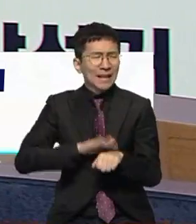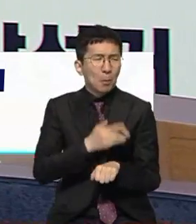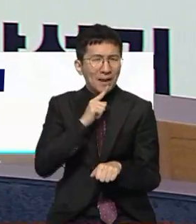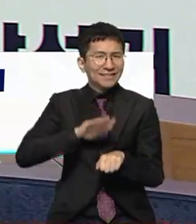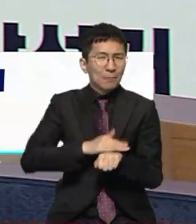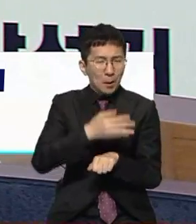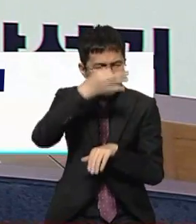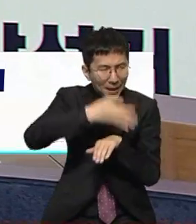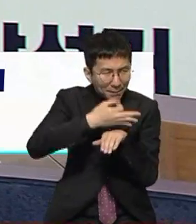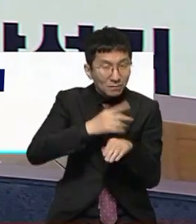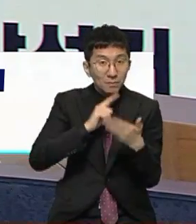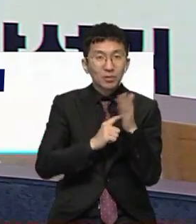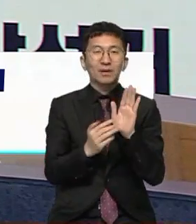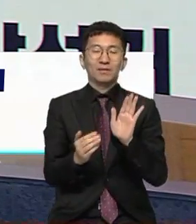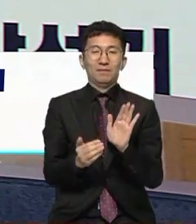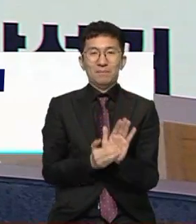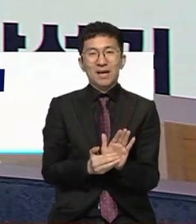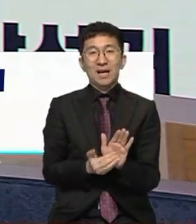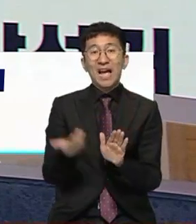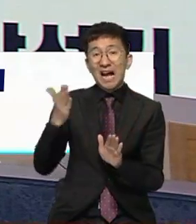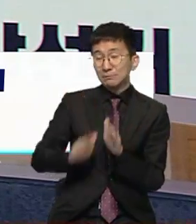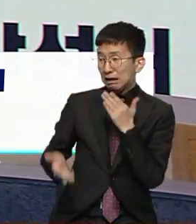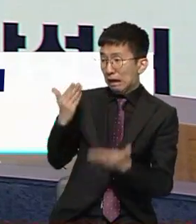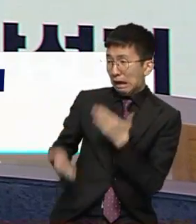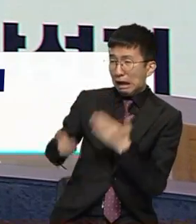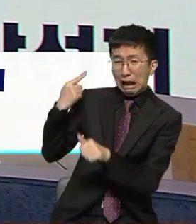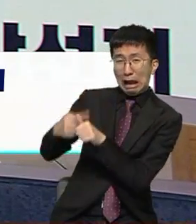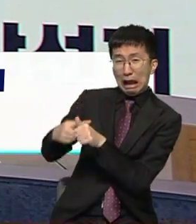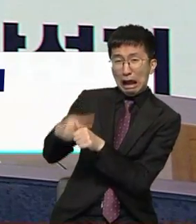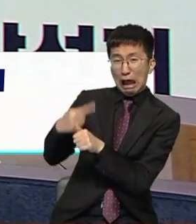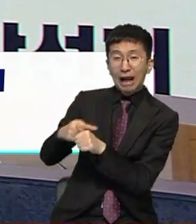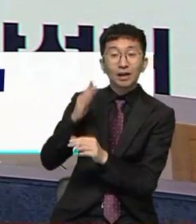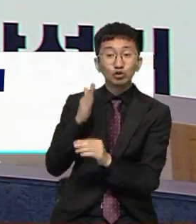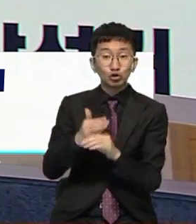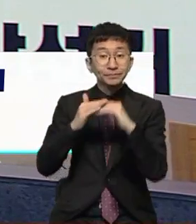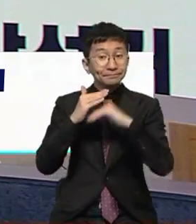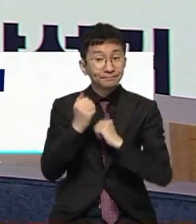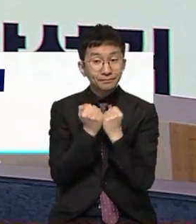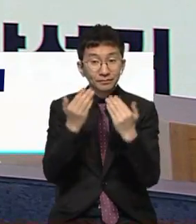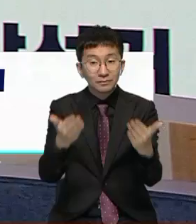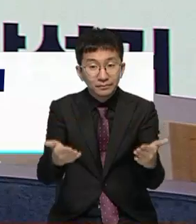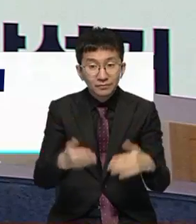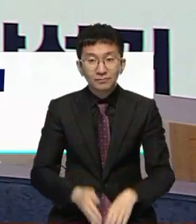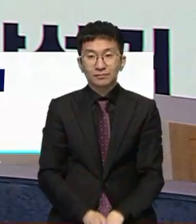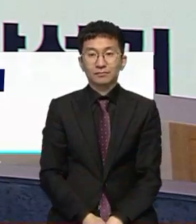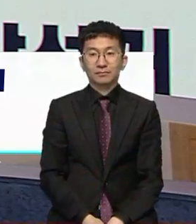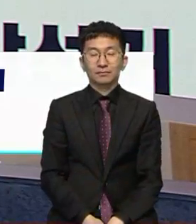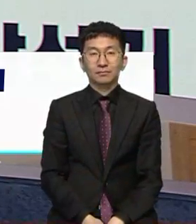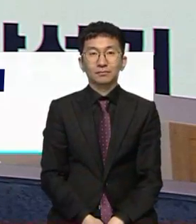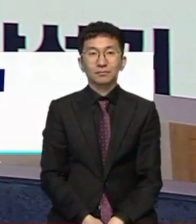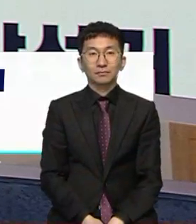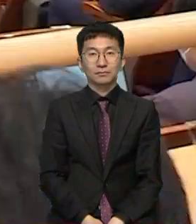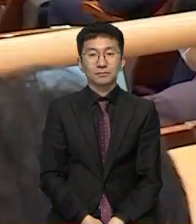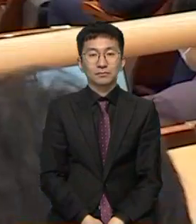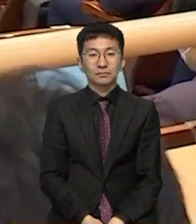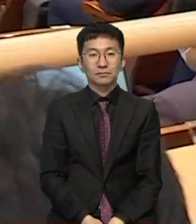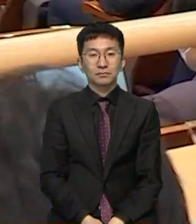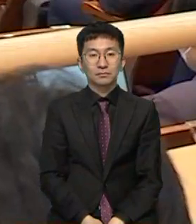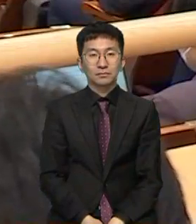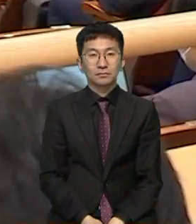잘못했다며 발언을 정정하고 사과했는데 비판이 이어지고 있습니다. 엄민재 기자의 보도입니다.